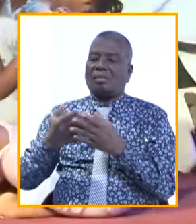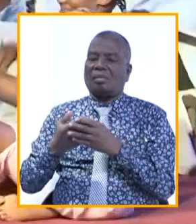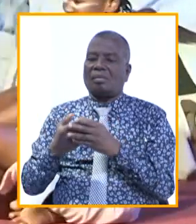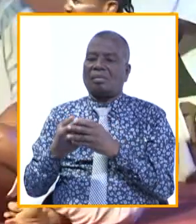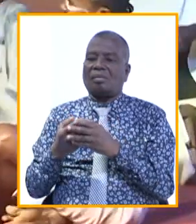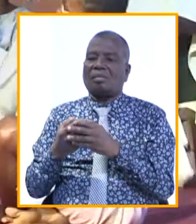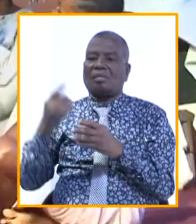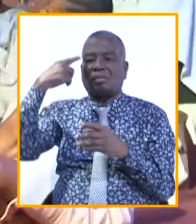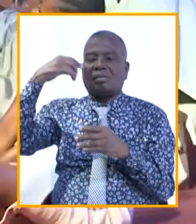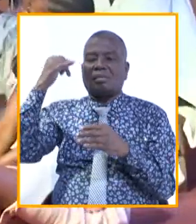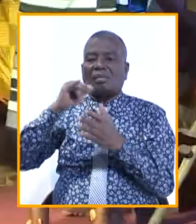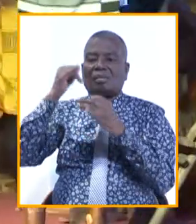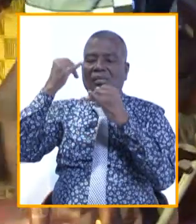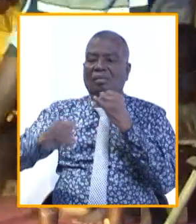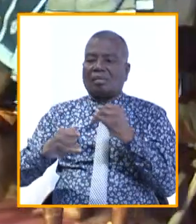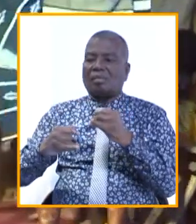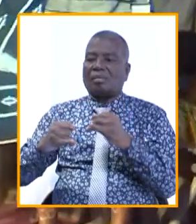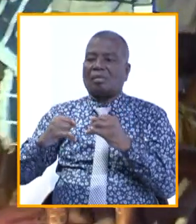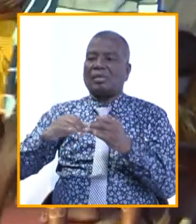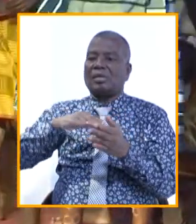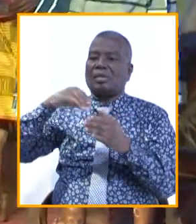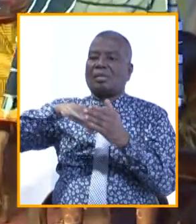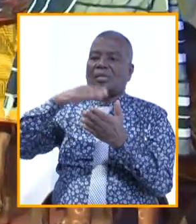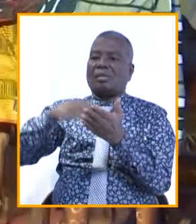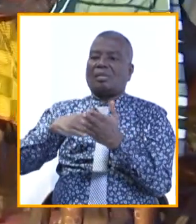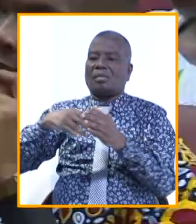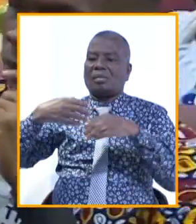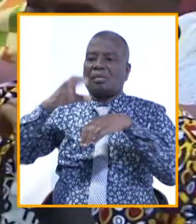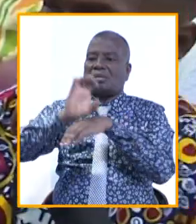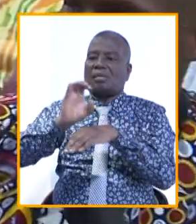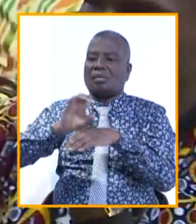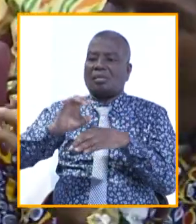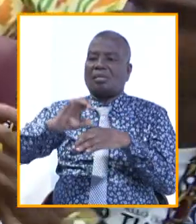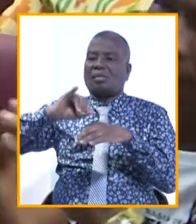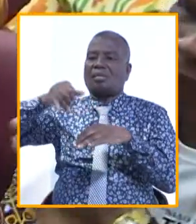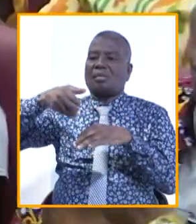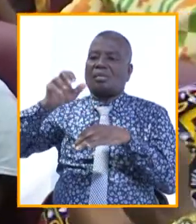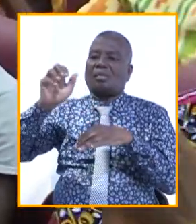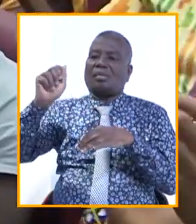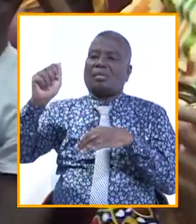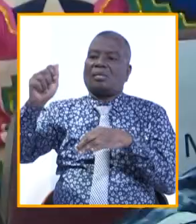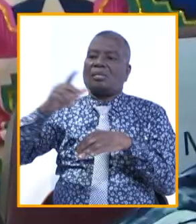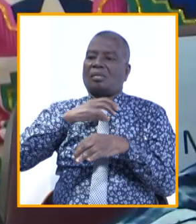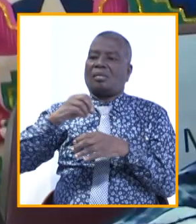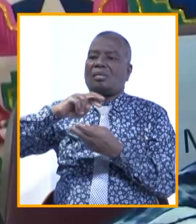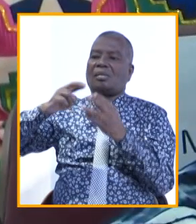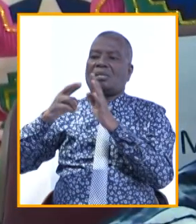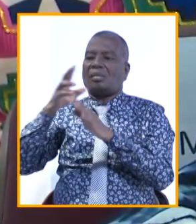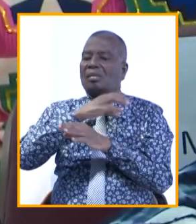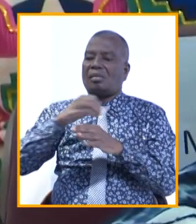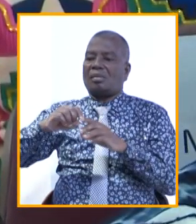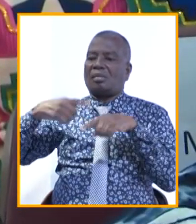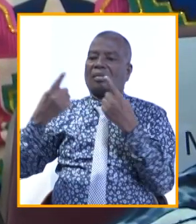Boaké. Pour cette finale, le centre culturel Jakaka a tout simplement refusé du monde. Occasion pour le représentant du directeur général du groupe